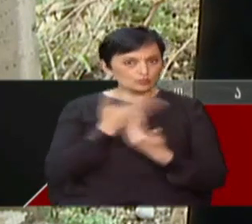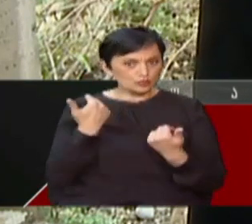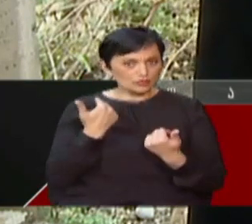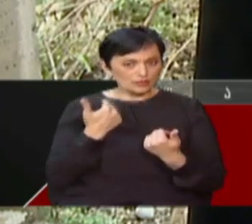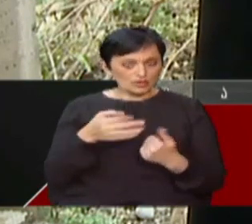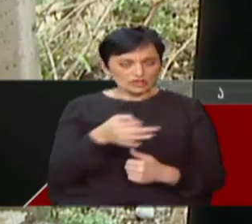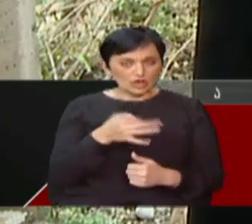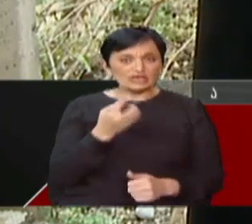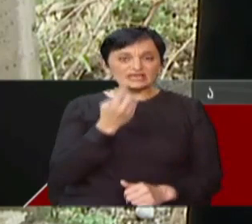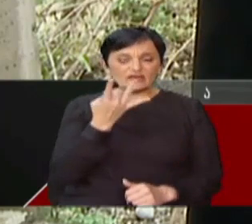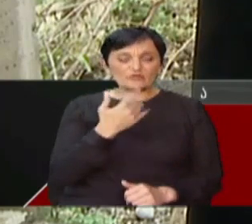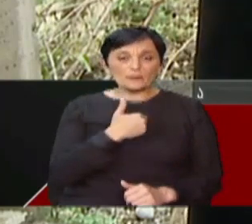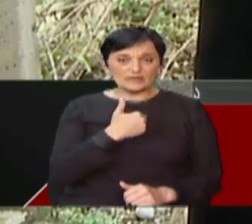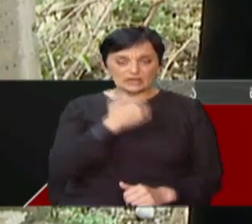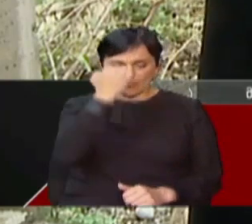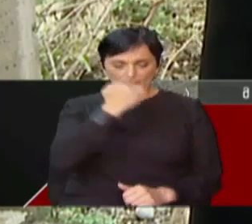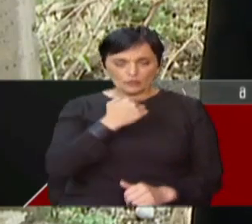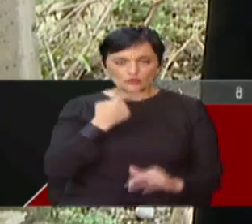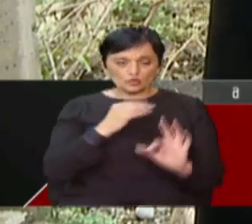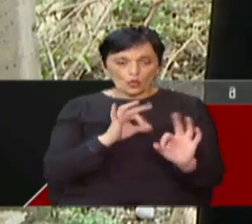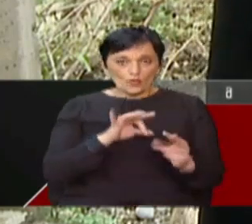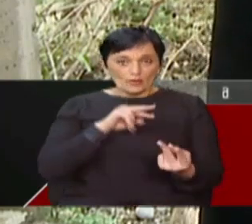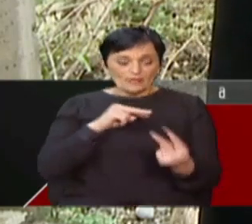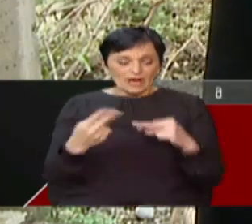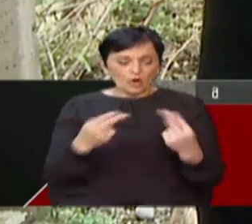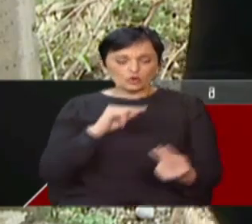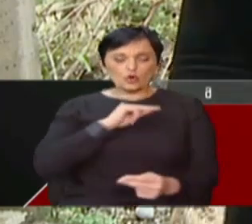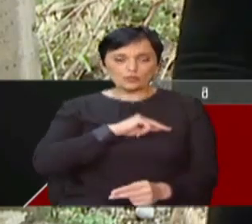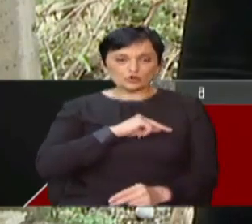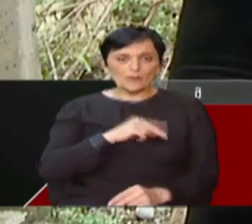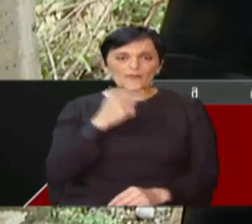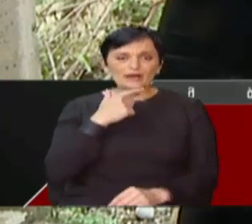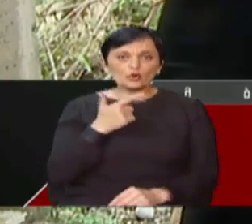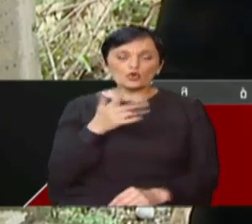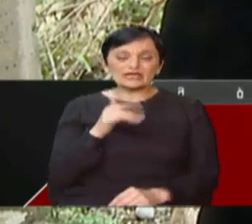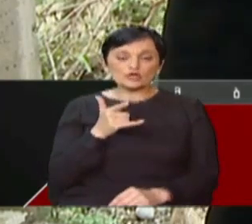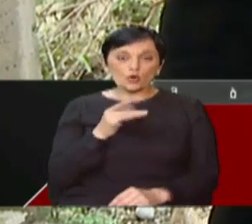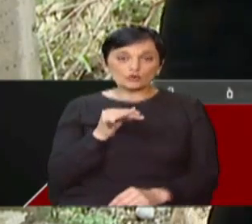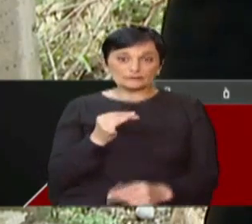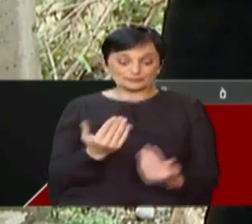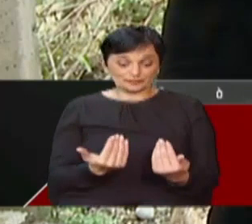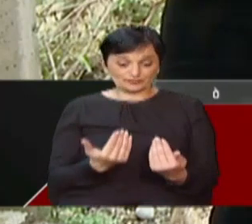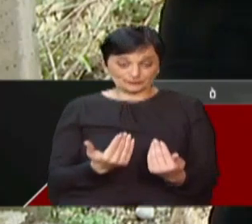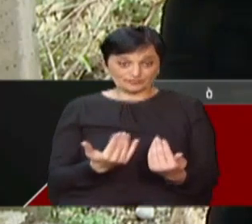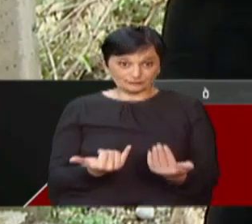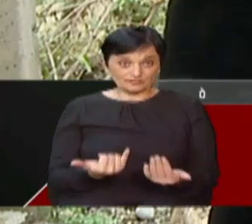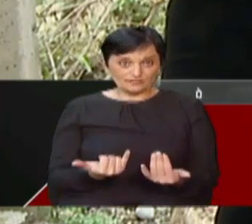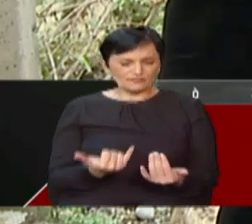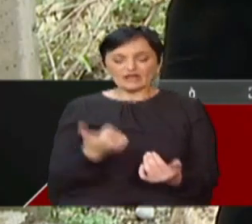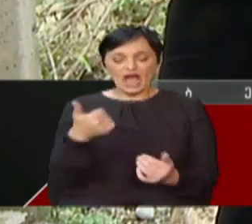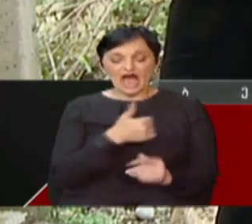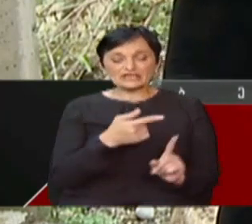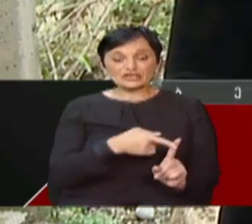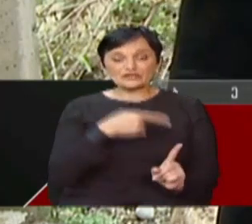მუნიციპალიტეტში. კიდევ ერთხელ მინდა მათ მადლობა გადაუხადო კოორდინირებული მუშაობისთვის. ანუ გიორგი, აი ეხლა ამ ეტაპზე, ანუ ერთი